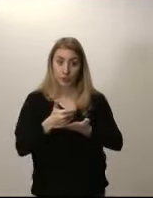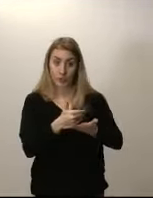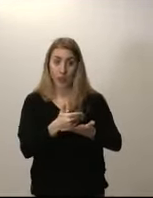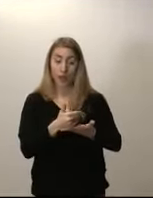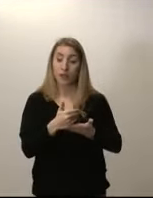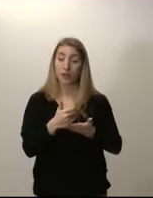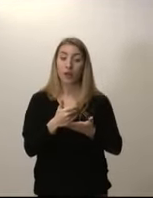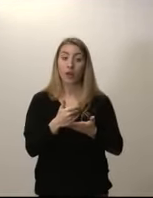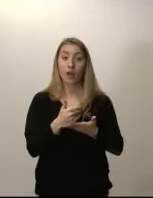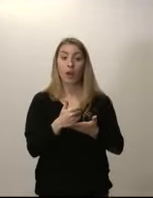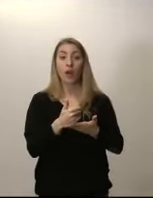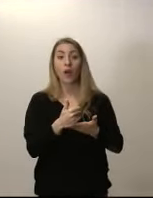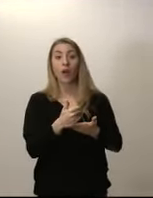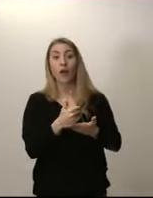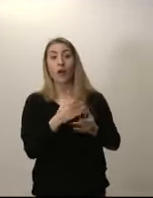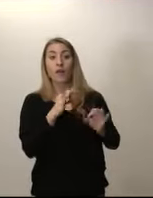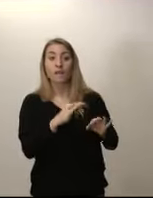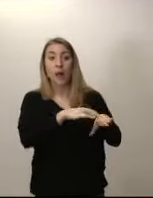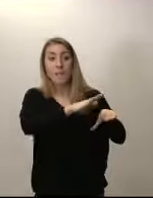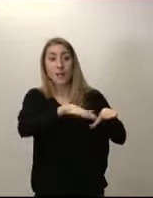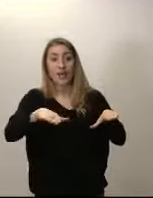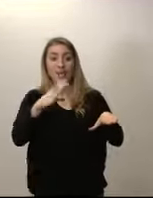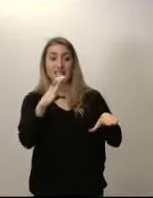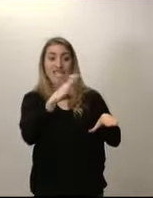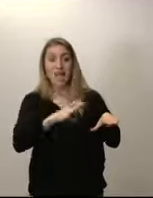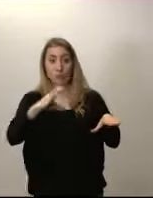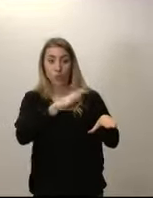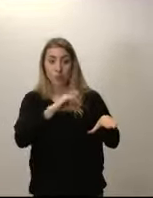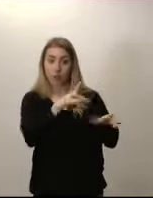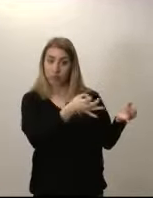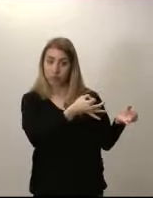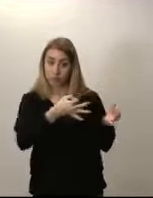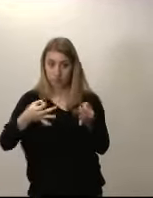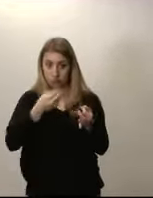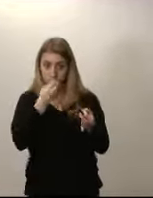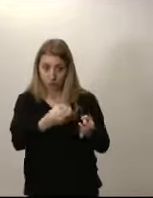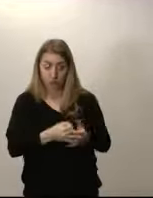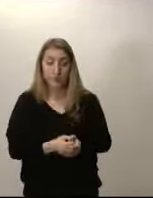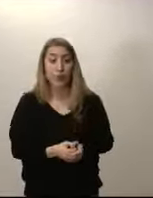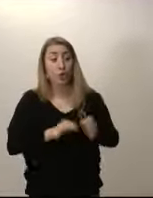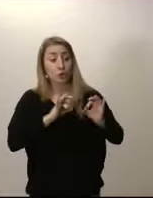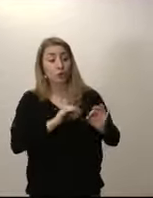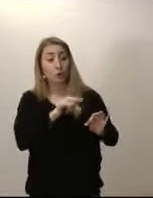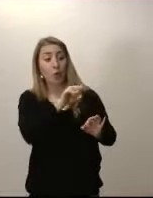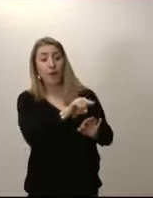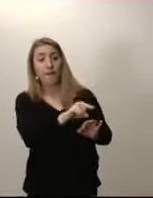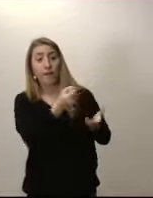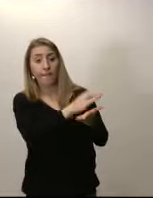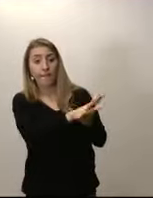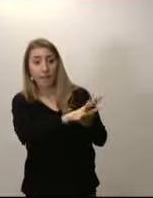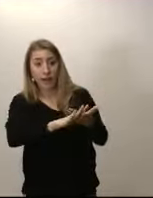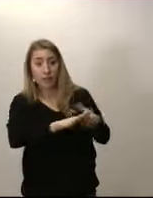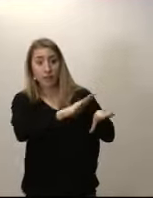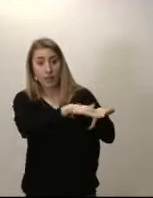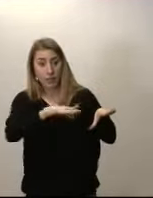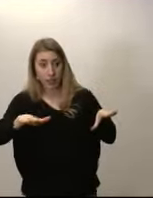Louis, liées au parking des Capucins, sont stables. Et pour revenir au niveau de la gratuité de ce parking, M. Noller, je ne vous ai pas vu hier